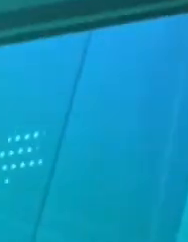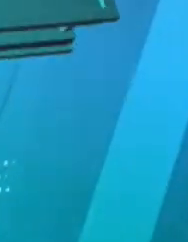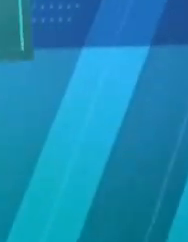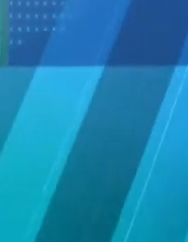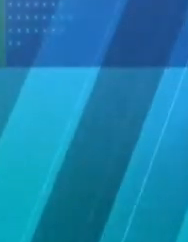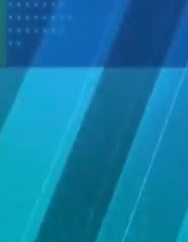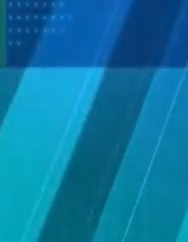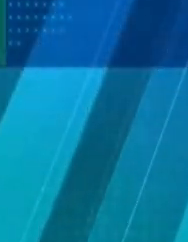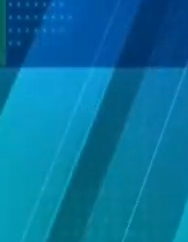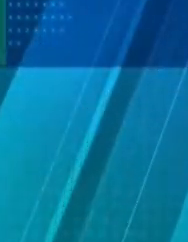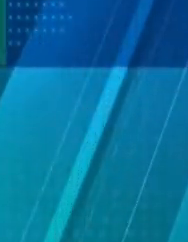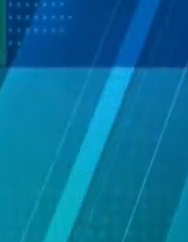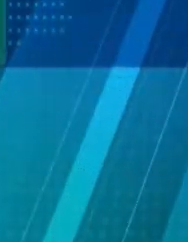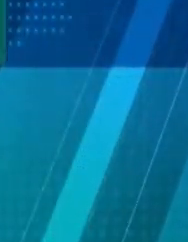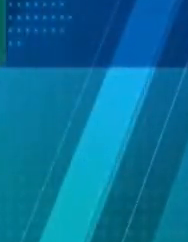Дякую!